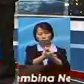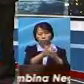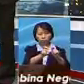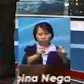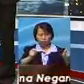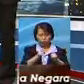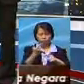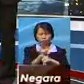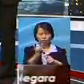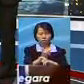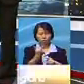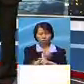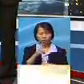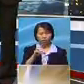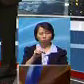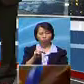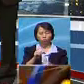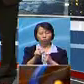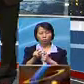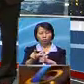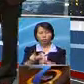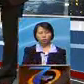venue latihan skuad olahraga negara.